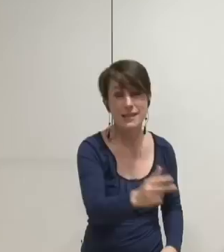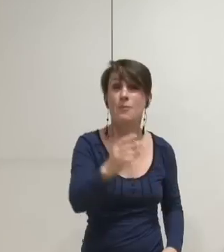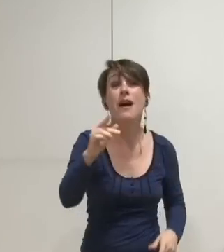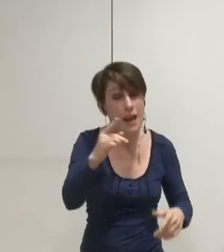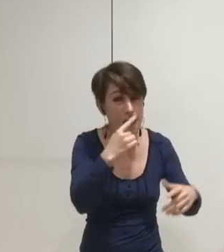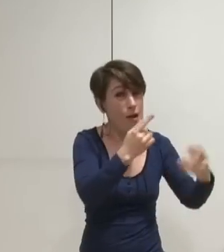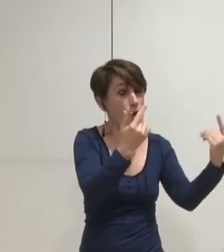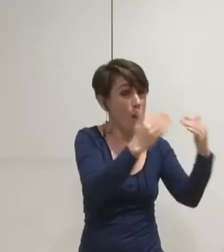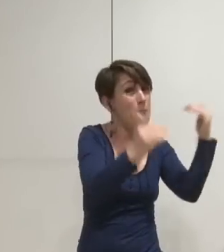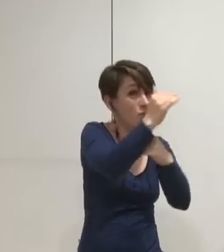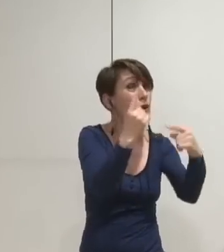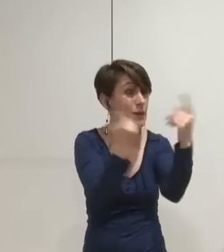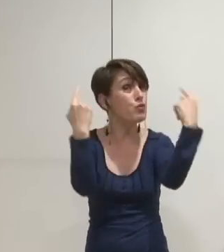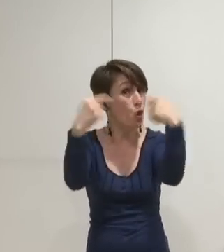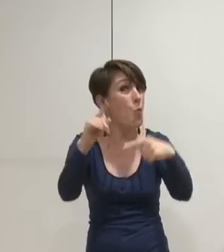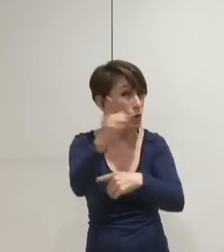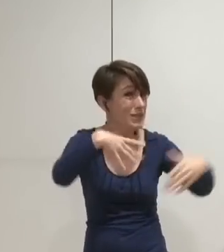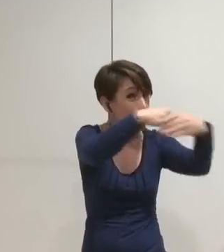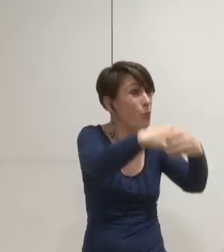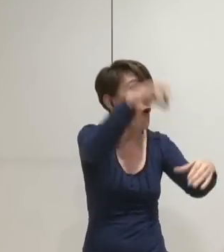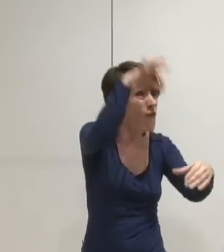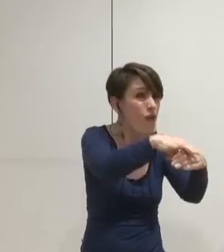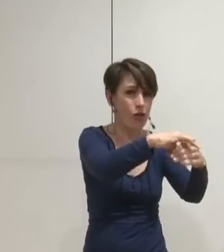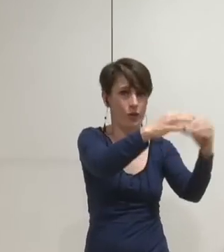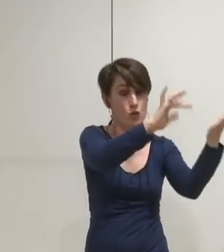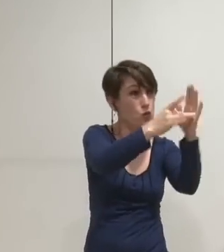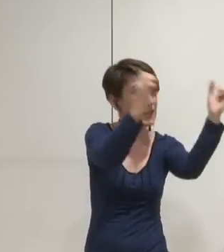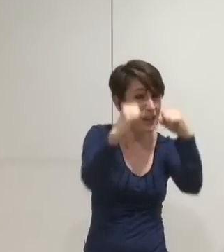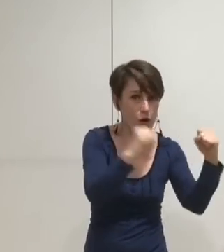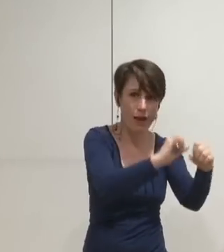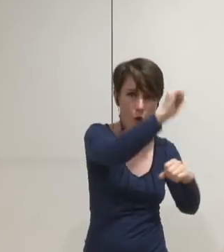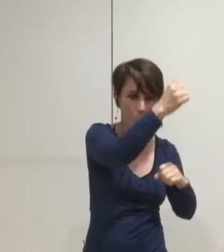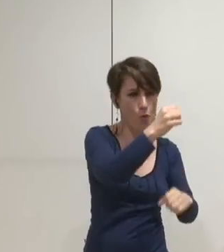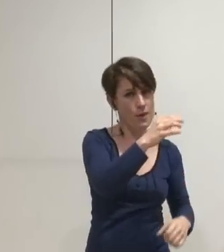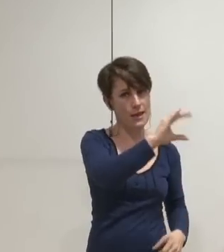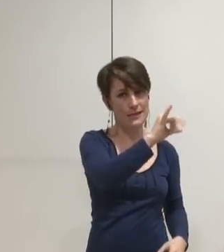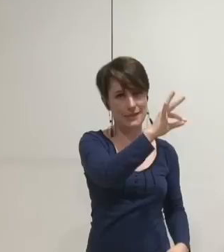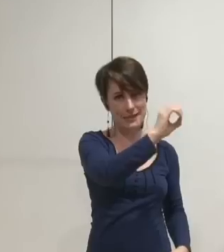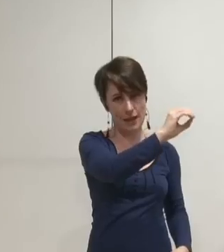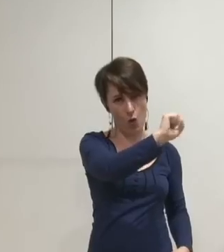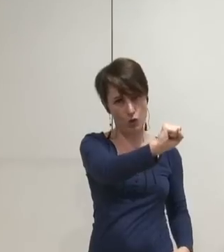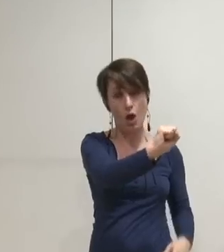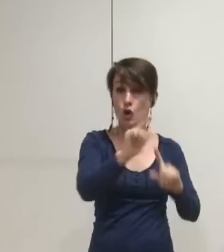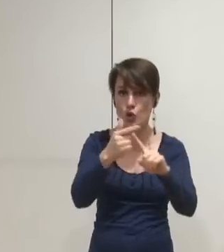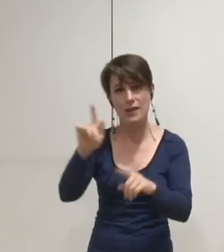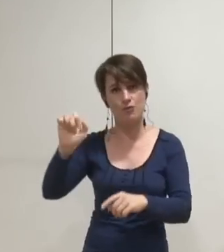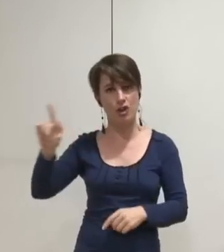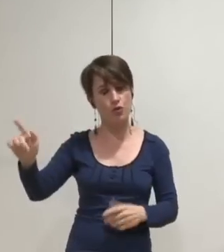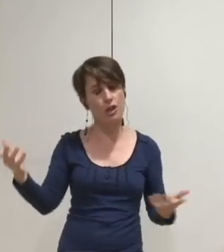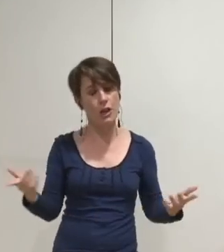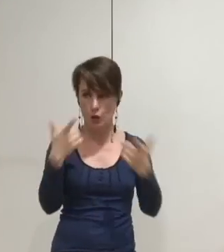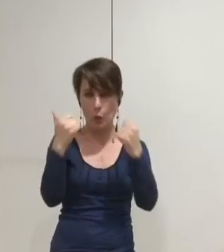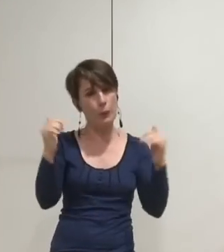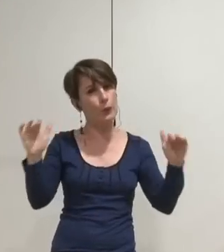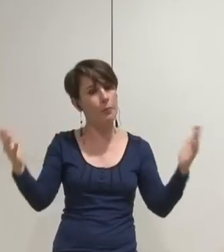proposé ce soir au conseil municipal pour le reste c'est les 2 heures de débat que nous avons eu qui sont intéressants sur lesquels il y a un vrai